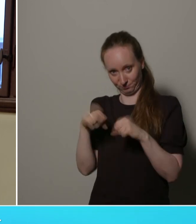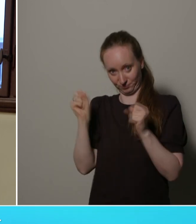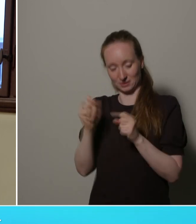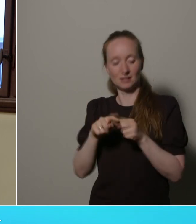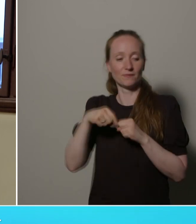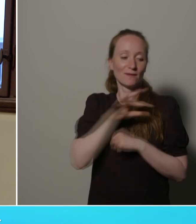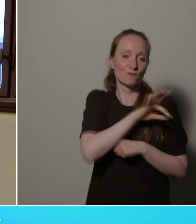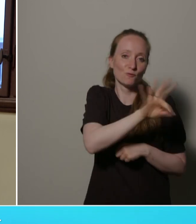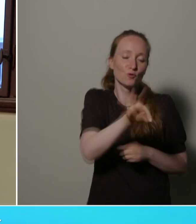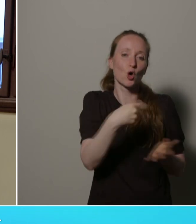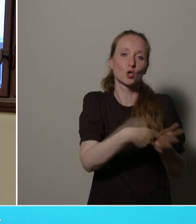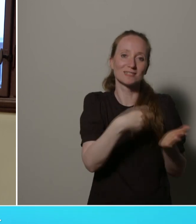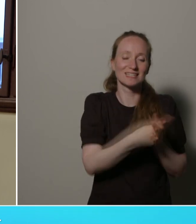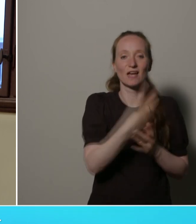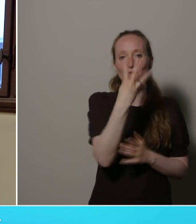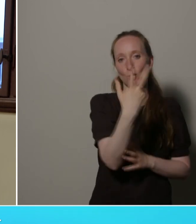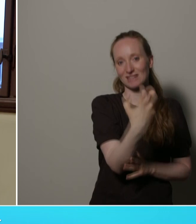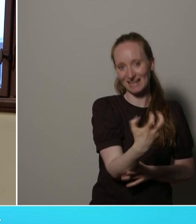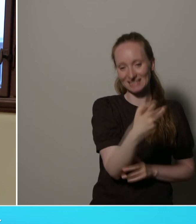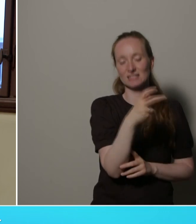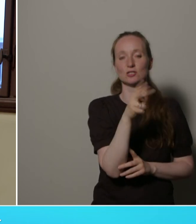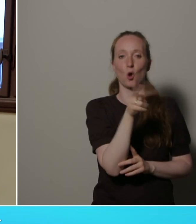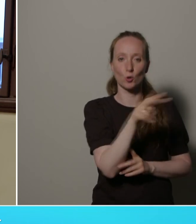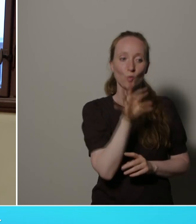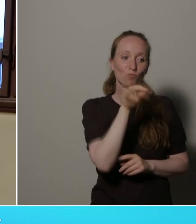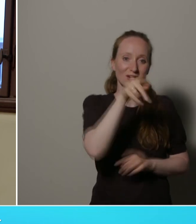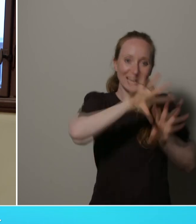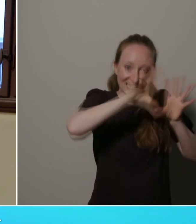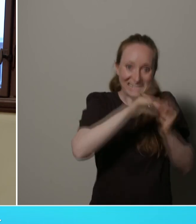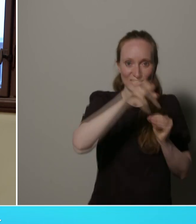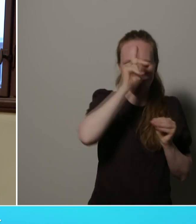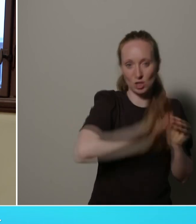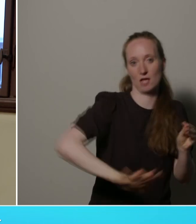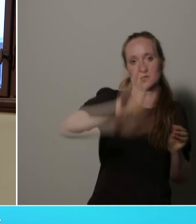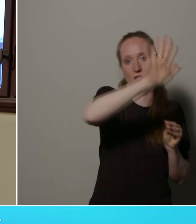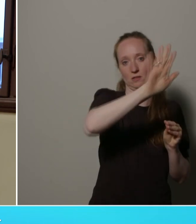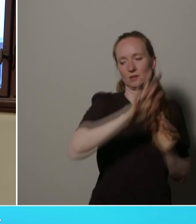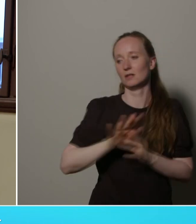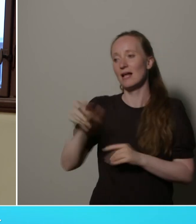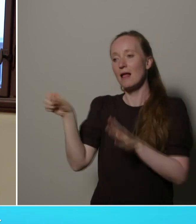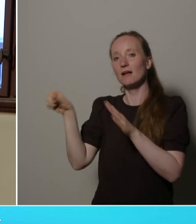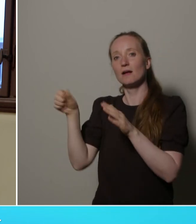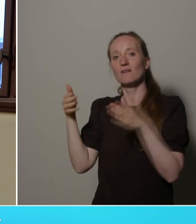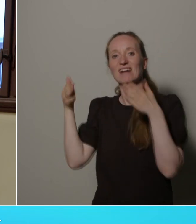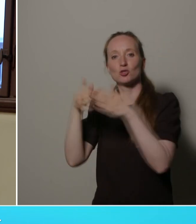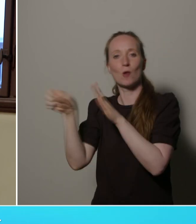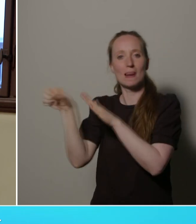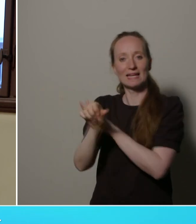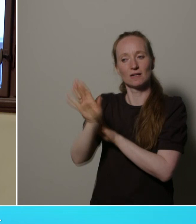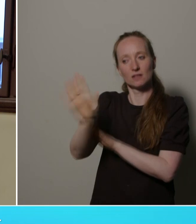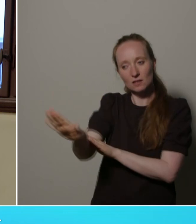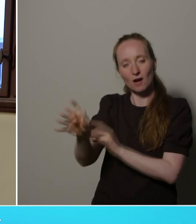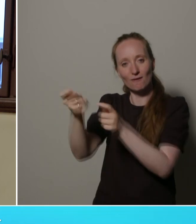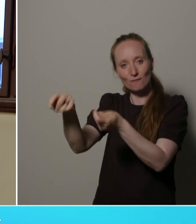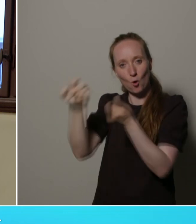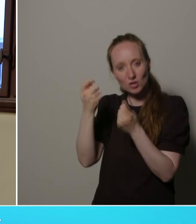für Gesamtdeutschland. Ihr Vorschlag ist 30 Euro nur für Jena. Also es gibt ja noch eigentlich Unterschiede, aber da ist